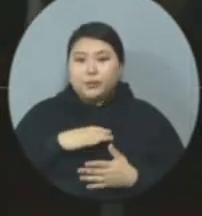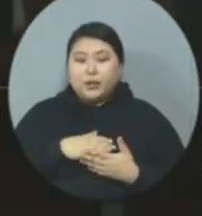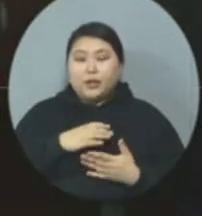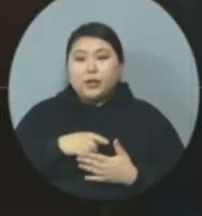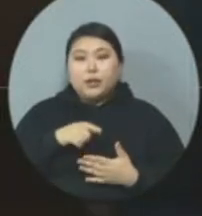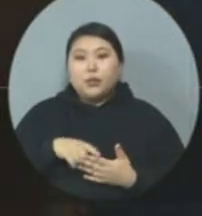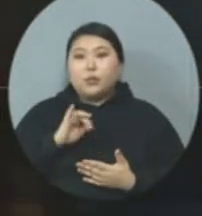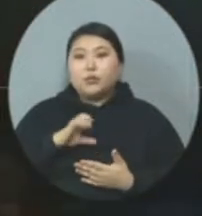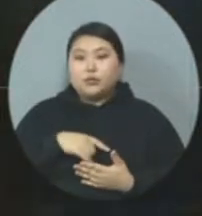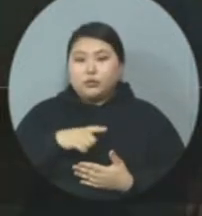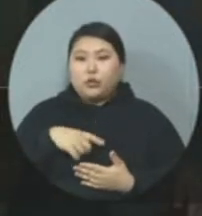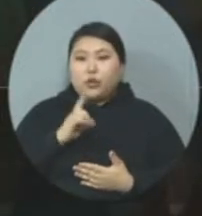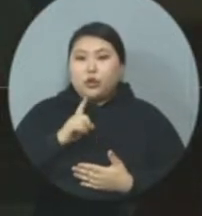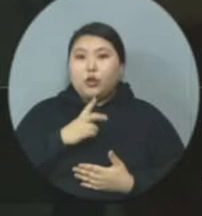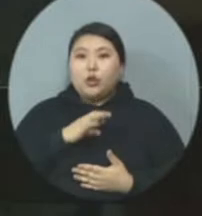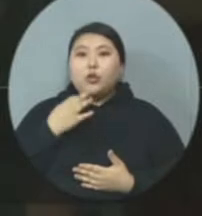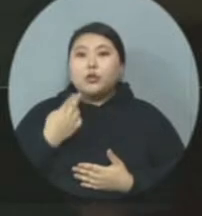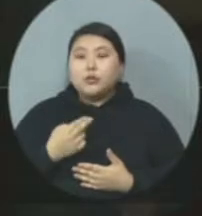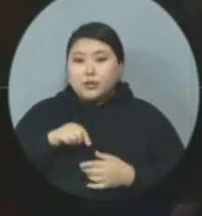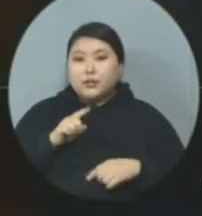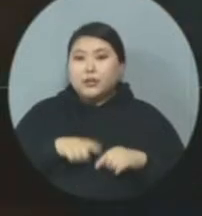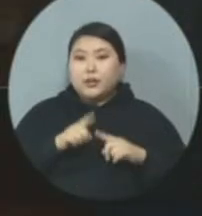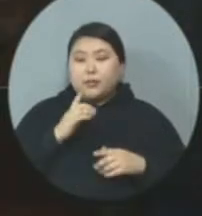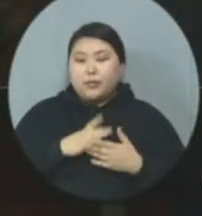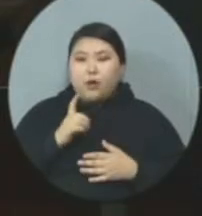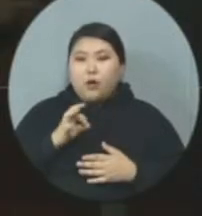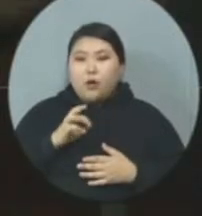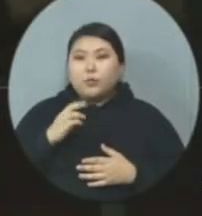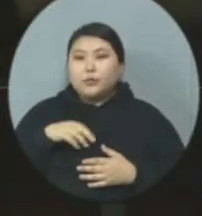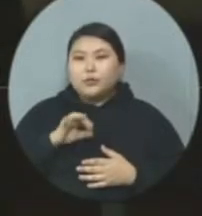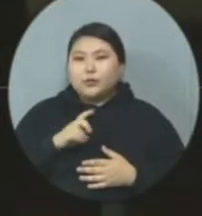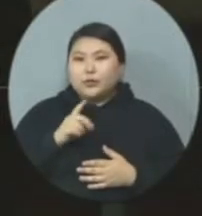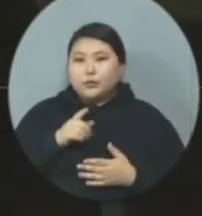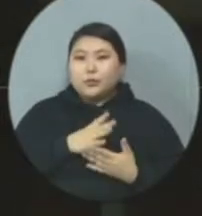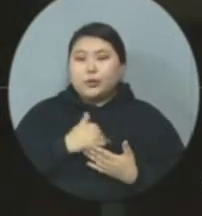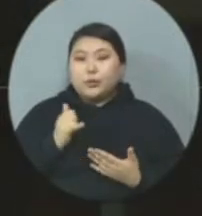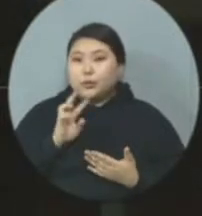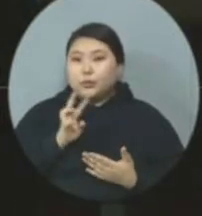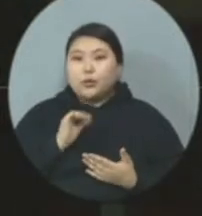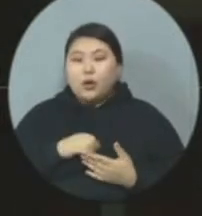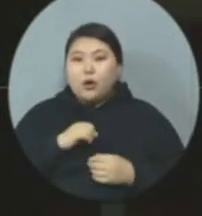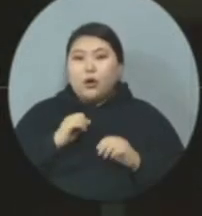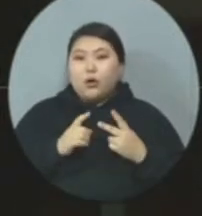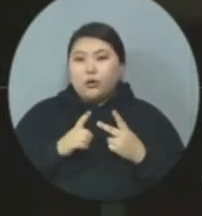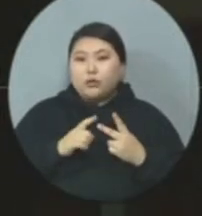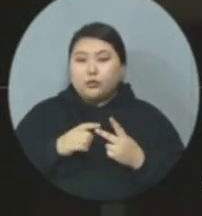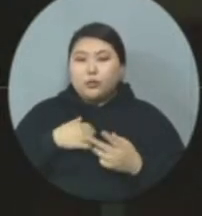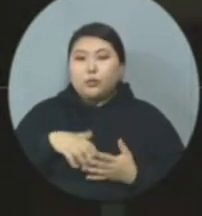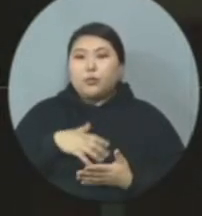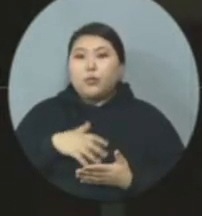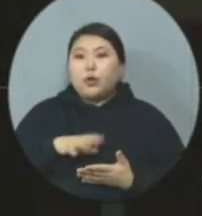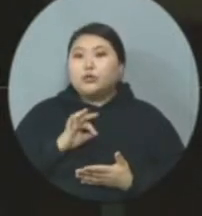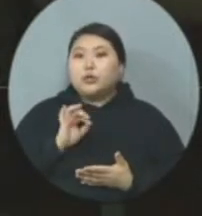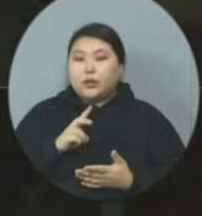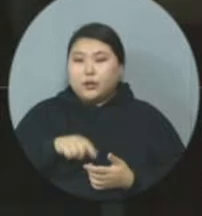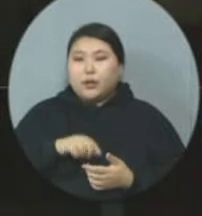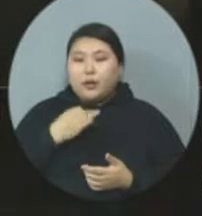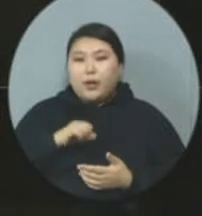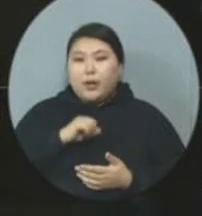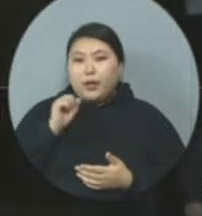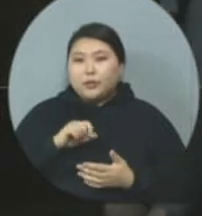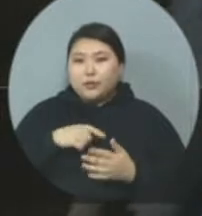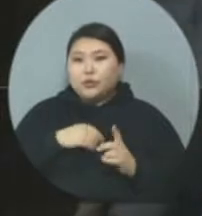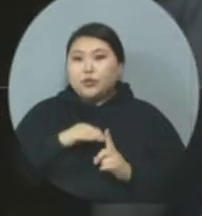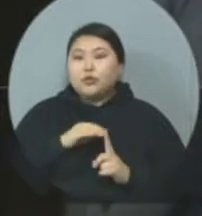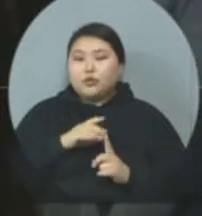өөрөө нэгдүгürt нөөцсөн ямар байна? А хүмсдлийн хэмжээнд байна үгүй юу? А хоёрдугаарт бохирдол хэдийн хэмжээнд байна гэдэг энэ асуудлыг бид нар хөндөж